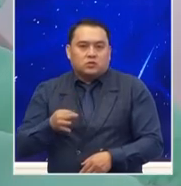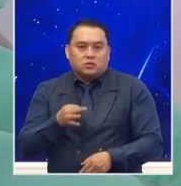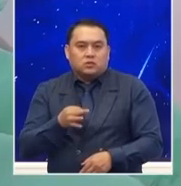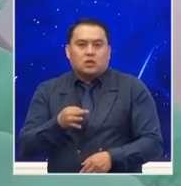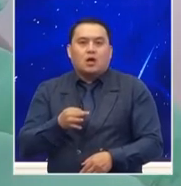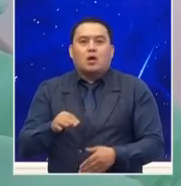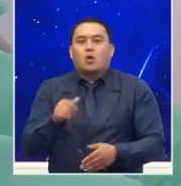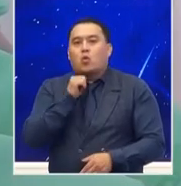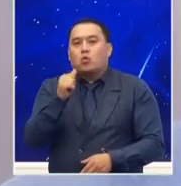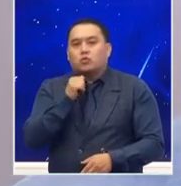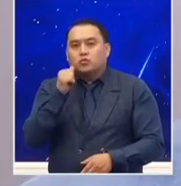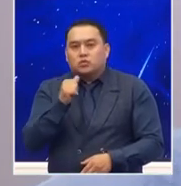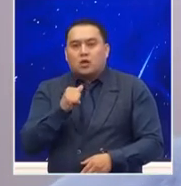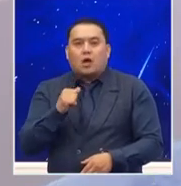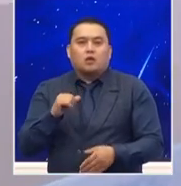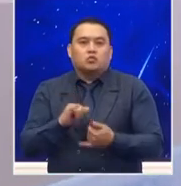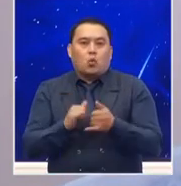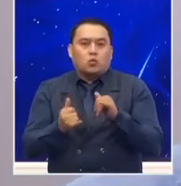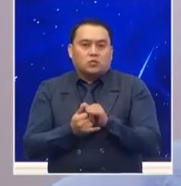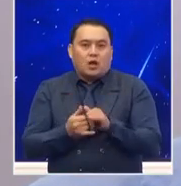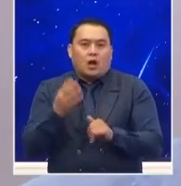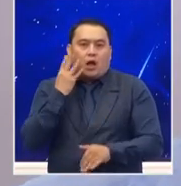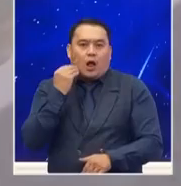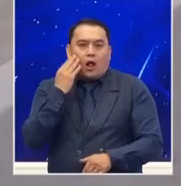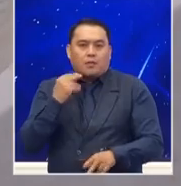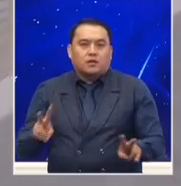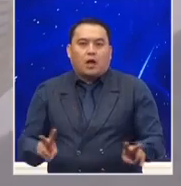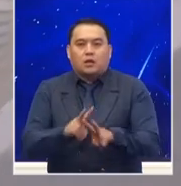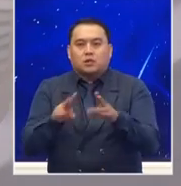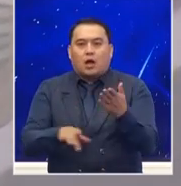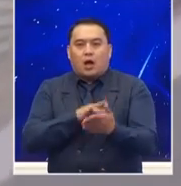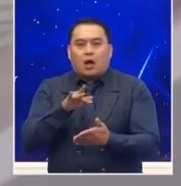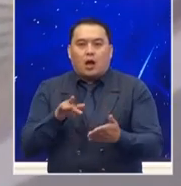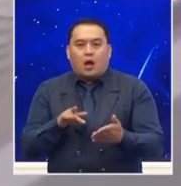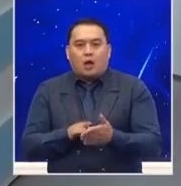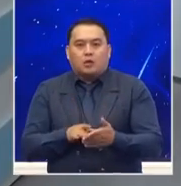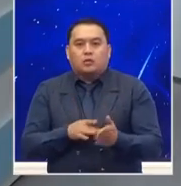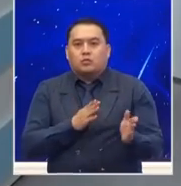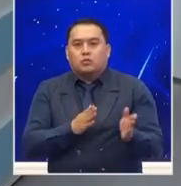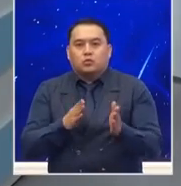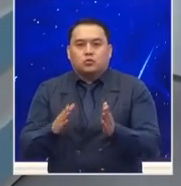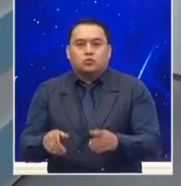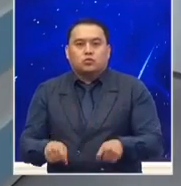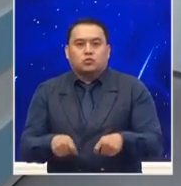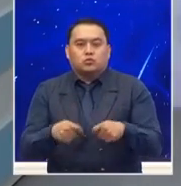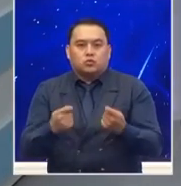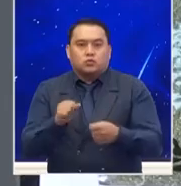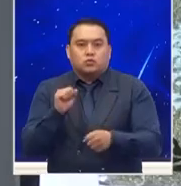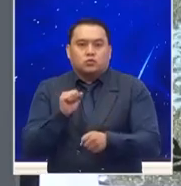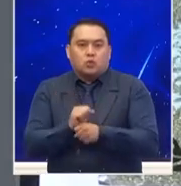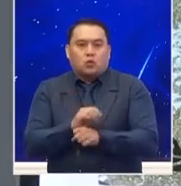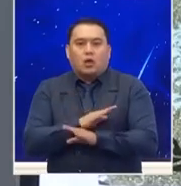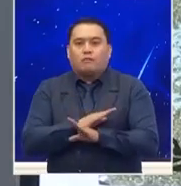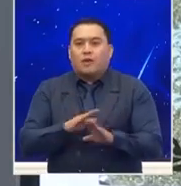Түркістан, Алматы, Қостанай, Шығыс Қазақстан облысы және Алматы, Нұр-Сұлтан қалаларында карантиндік ережені бұзу жағдайлары толастар